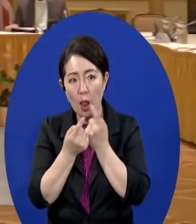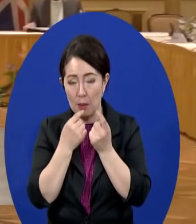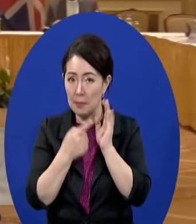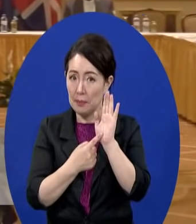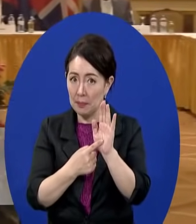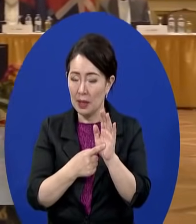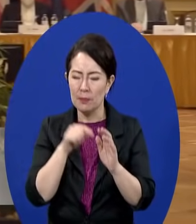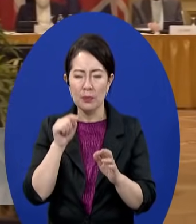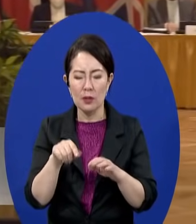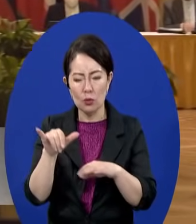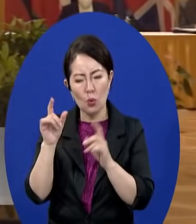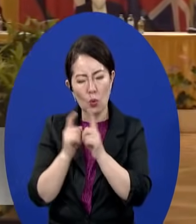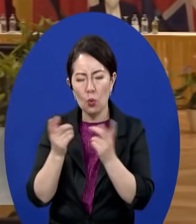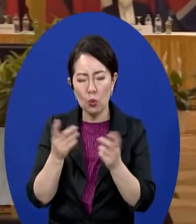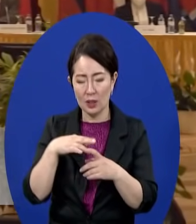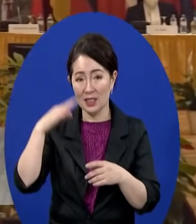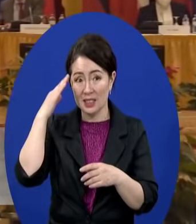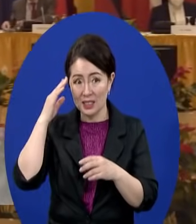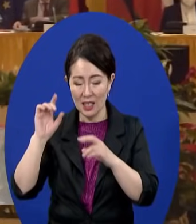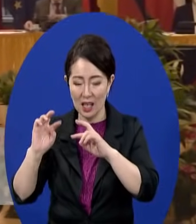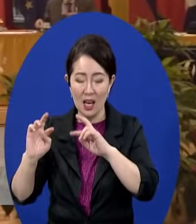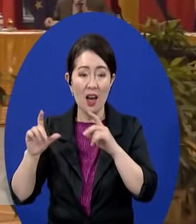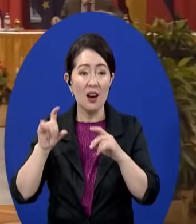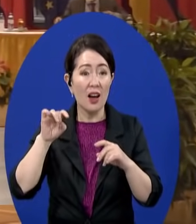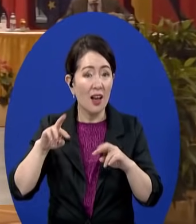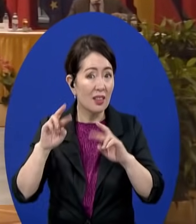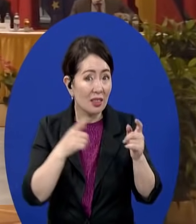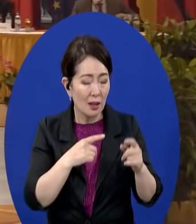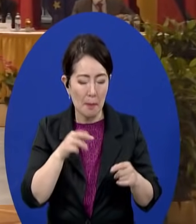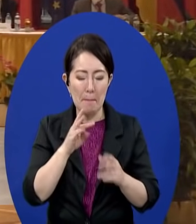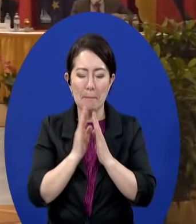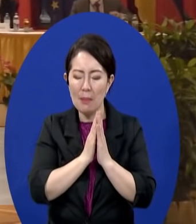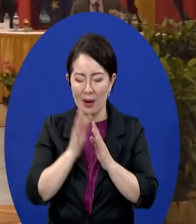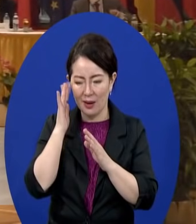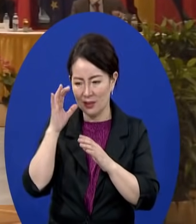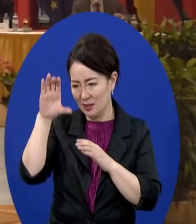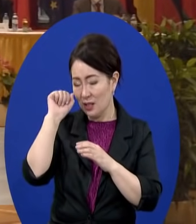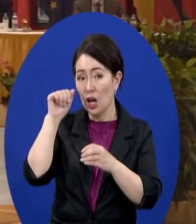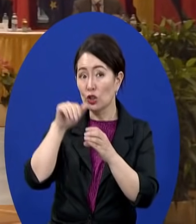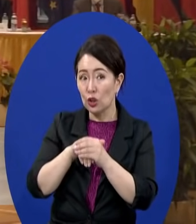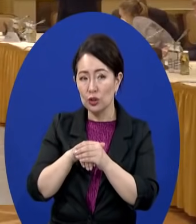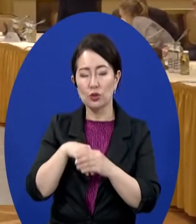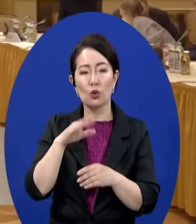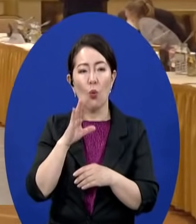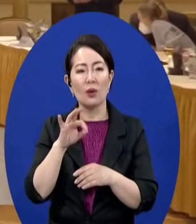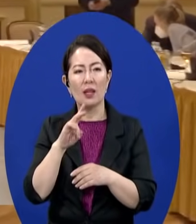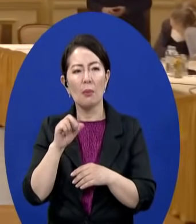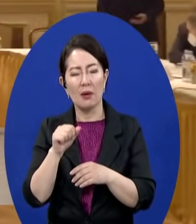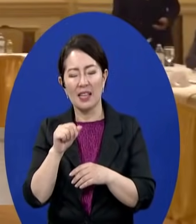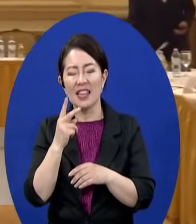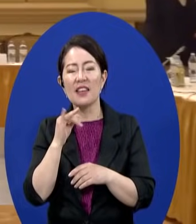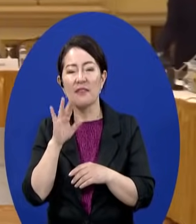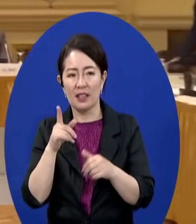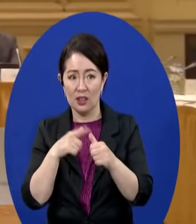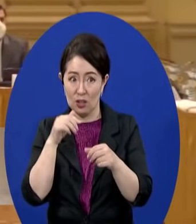байна. Тус уулзалтад цэргийн эргэлтийн дараагаар Мьямарын гадаад хэргийн сайдын албанд очсон Вон Маун Ливин